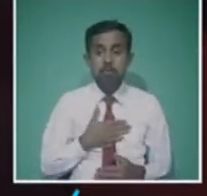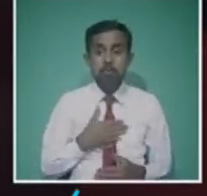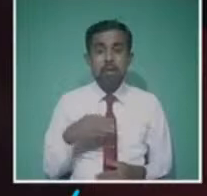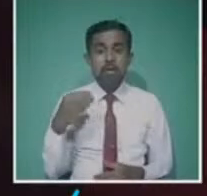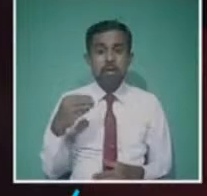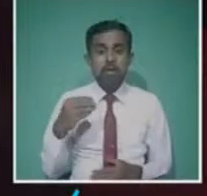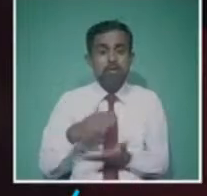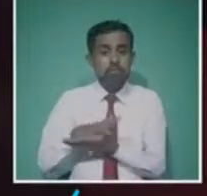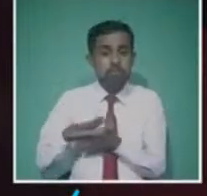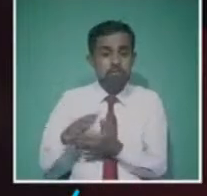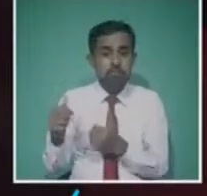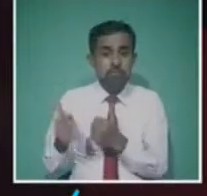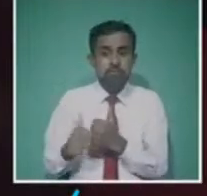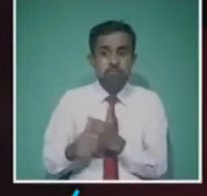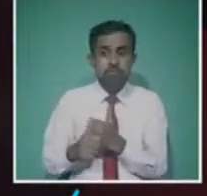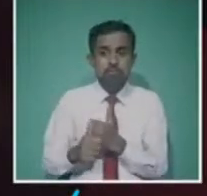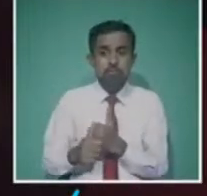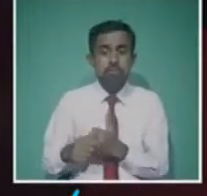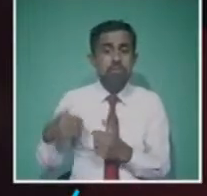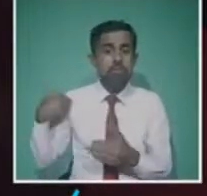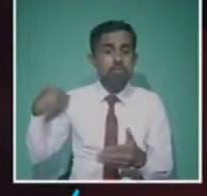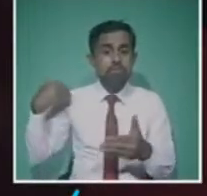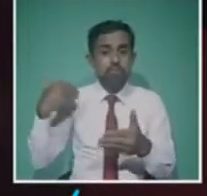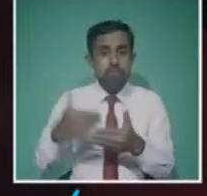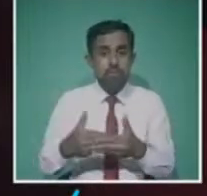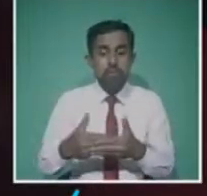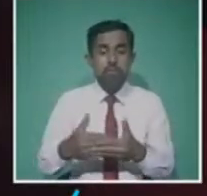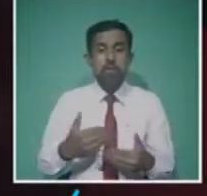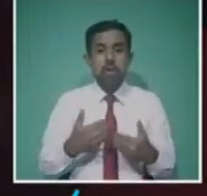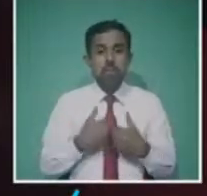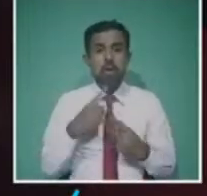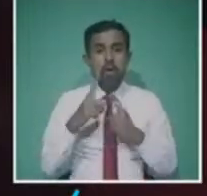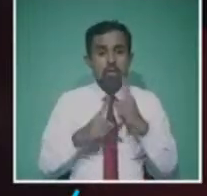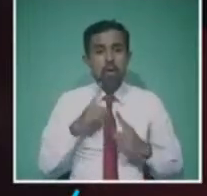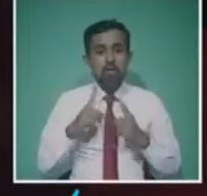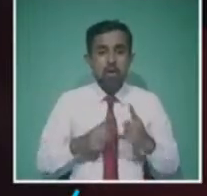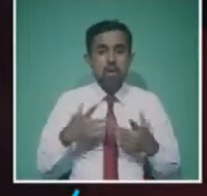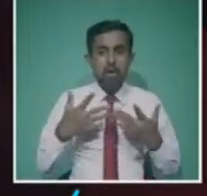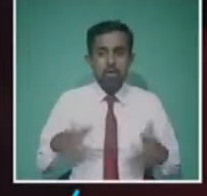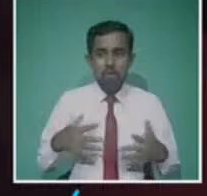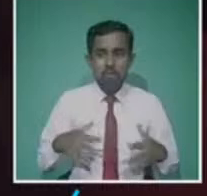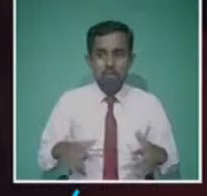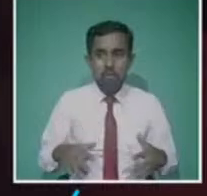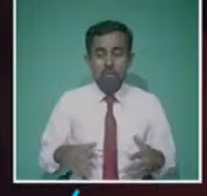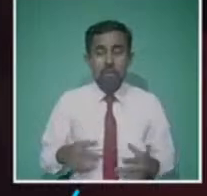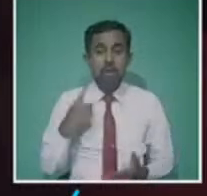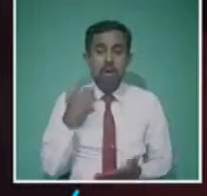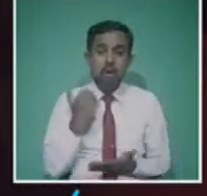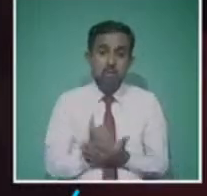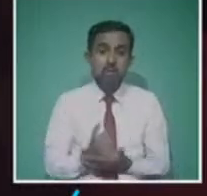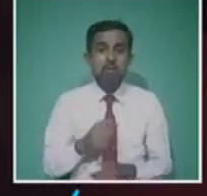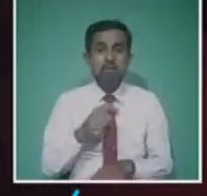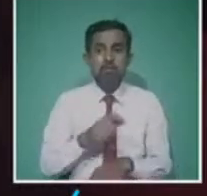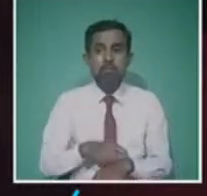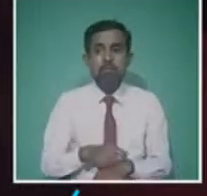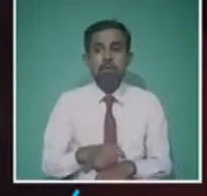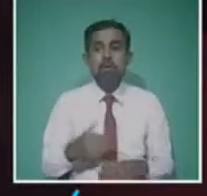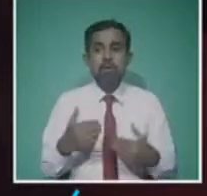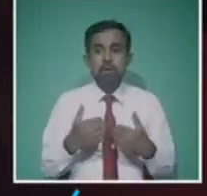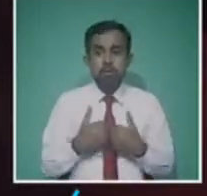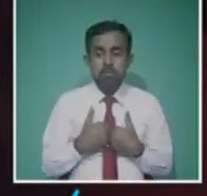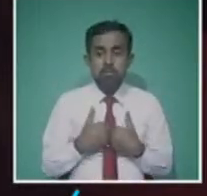ණය ප්‍රතිව්‍යුහගත කිරීම සඳහා දීර්ඝ කාලයක් තිස්සේ අපි සාකච්ඡා කරා ඊටාත්ම අභියෝගාත්මක මොහොතක